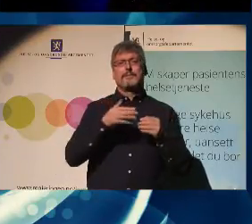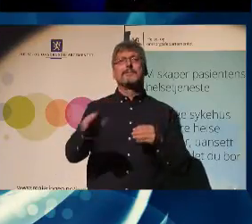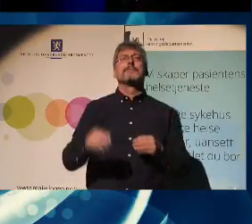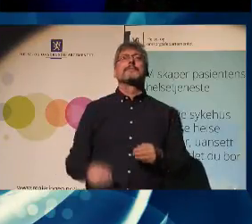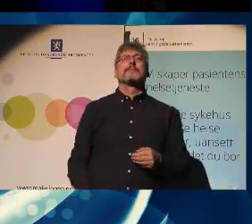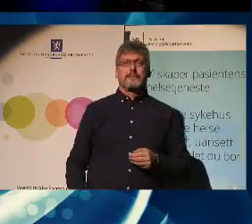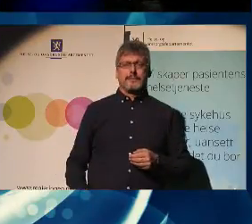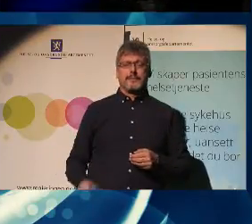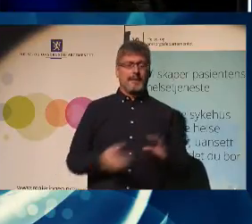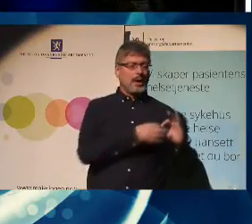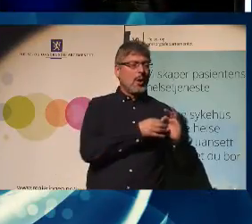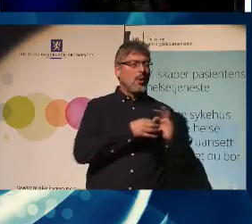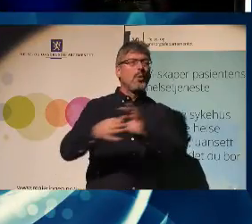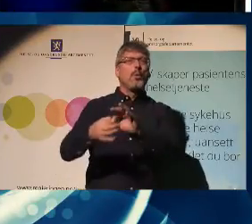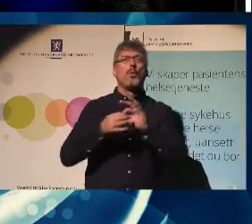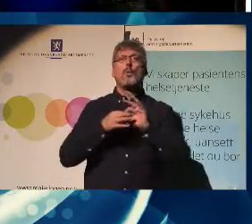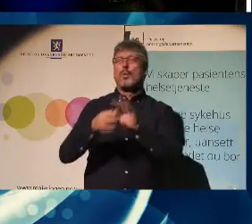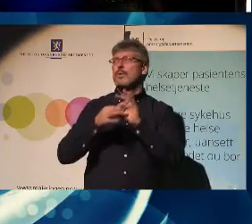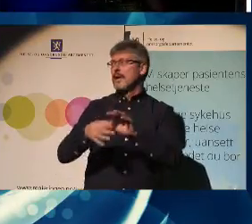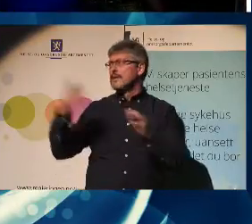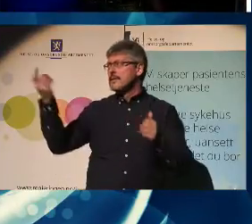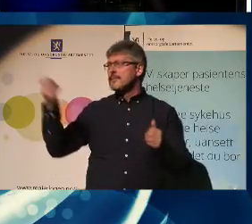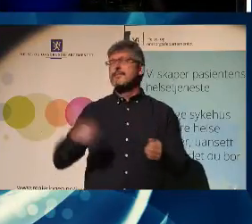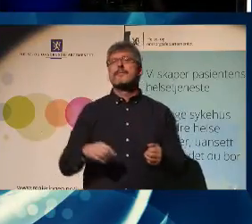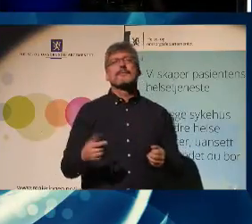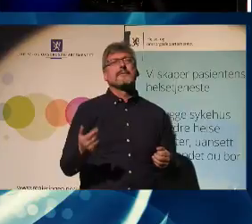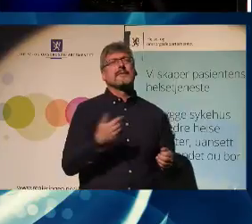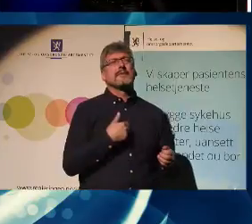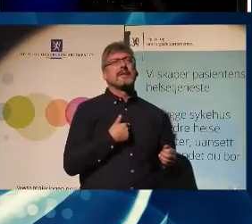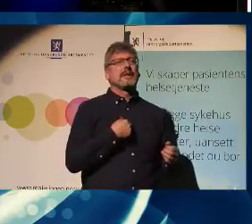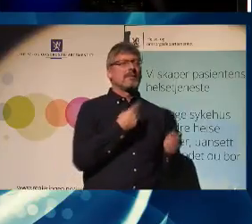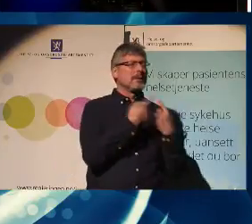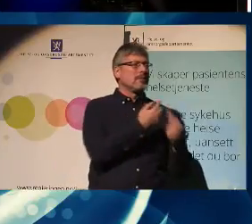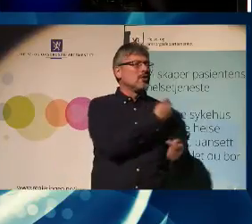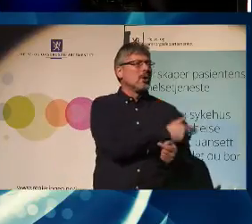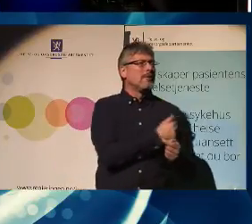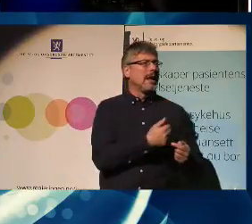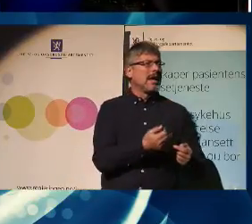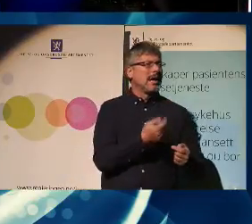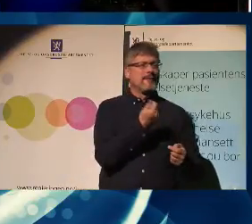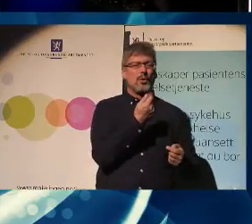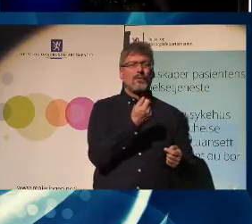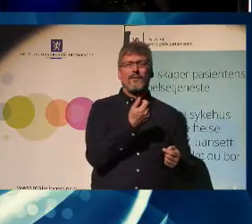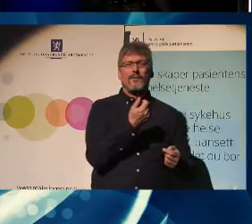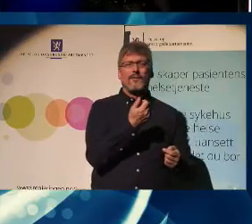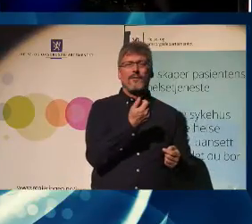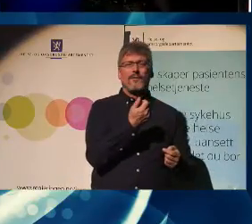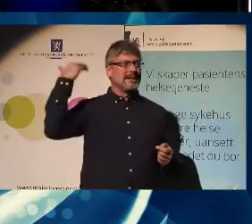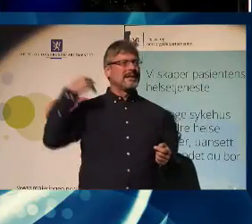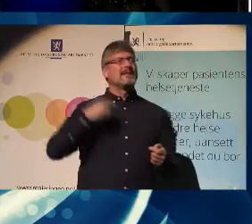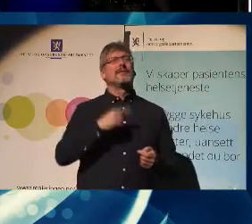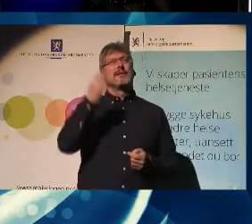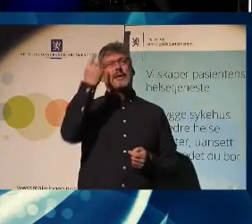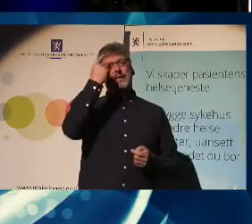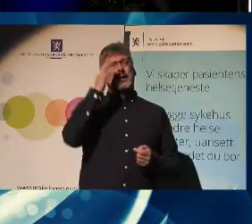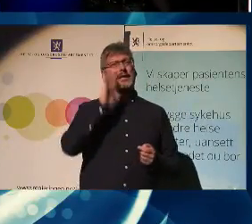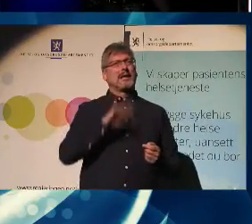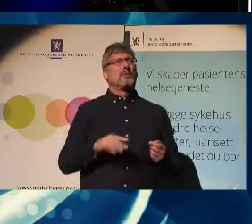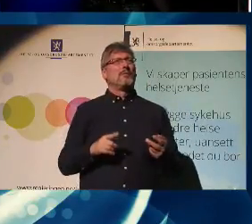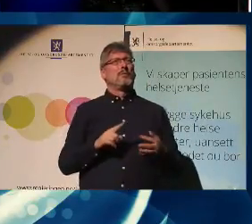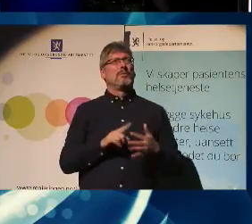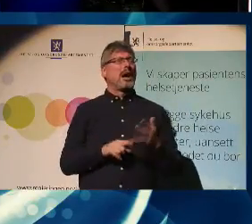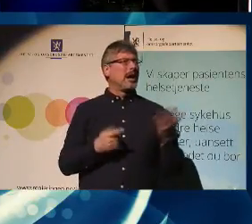liksom konteksten, jeg var og snakket med sykepleierne for noen få uker siden. Jeg måtte tenke litt på,